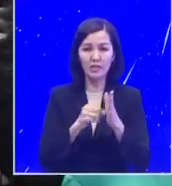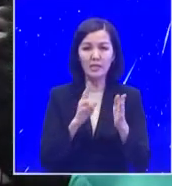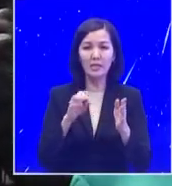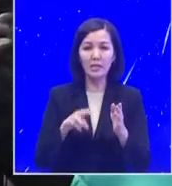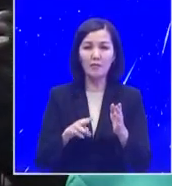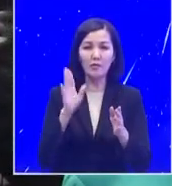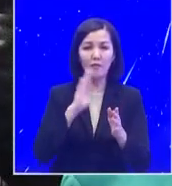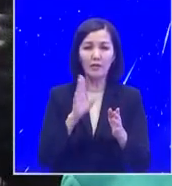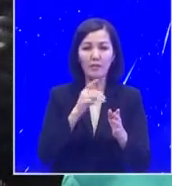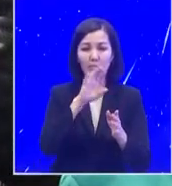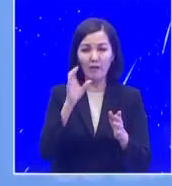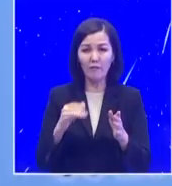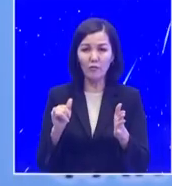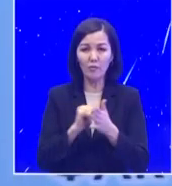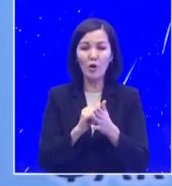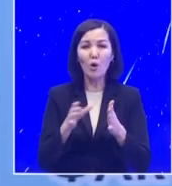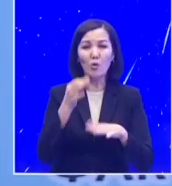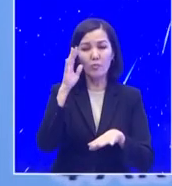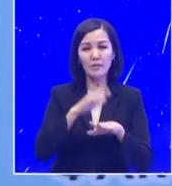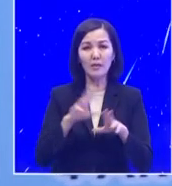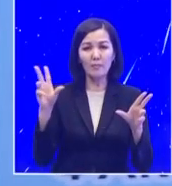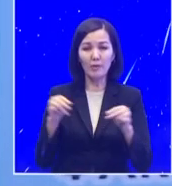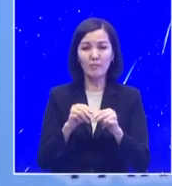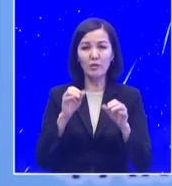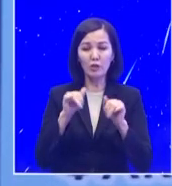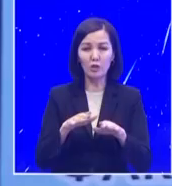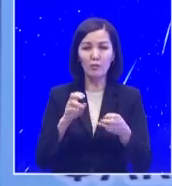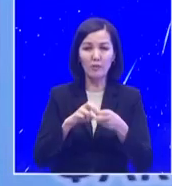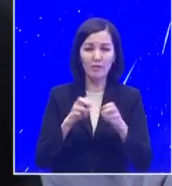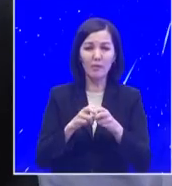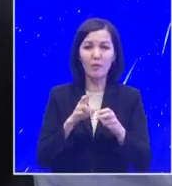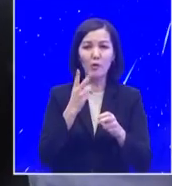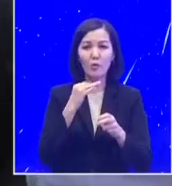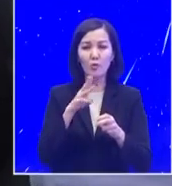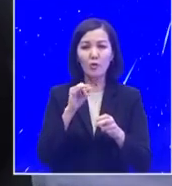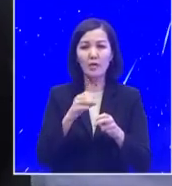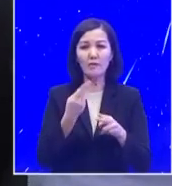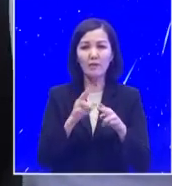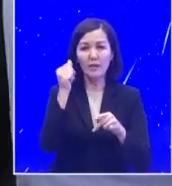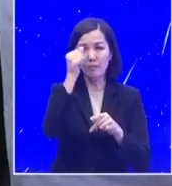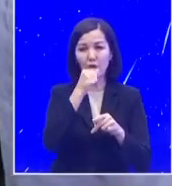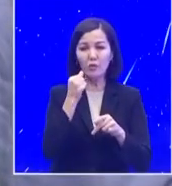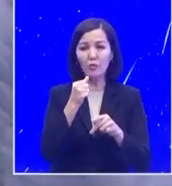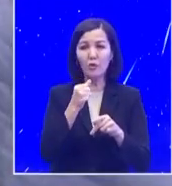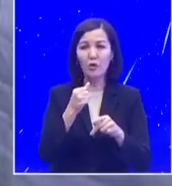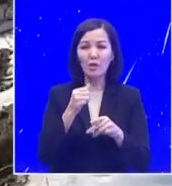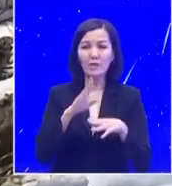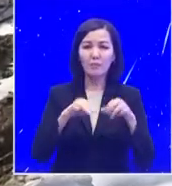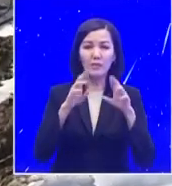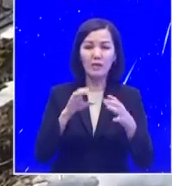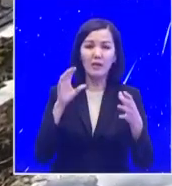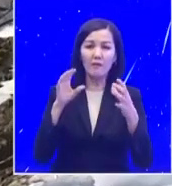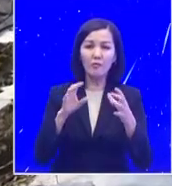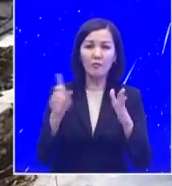километров водопровода. Кроме того, Амадык Баталов пообещал решить еще одну проблему уйтасцев. Уже в этом году будет запущен специальный автобус